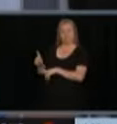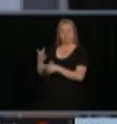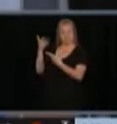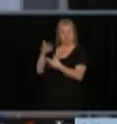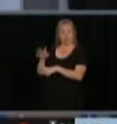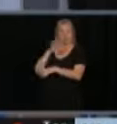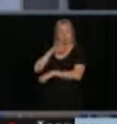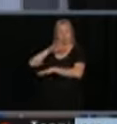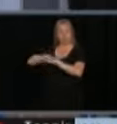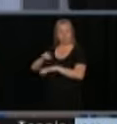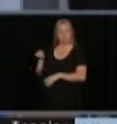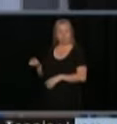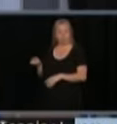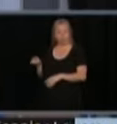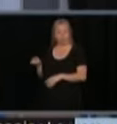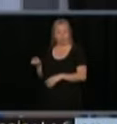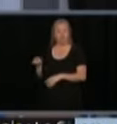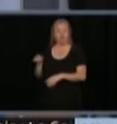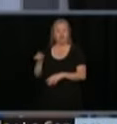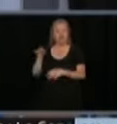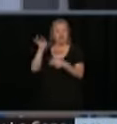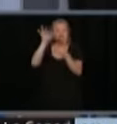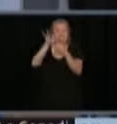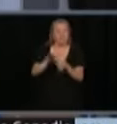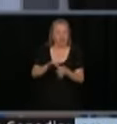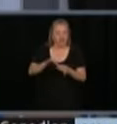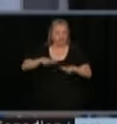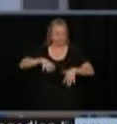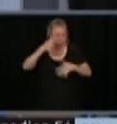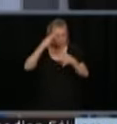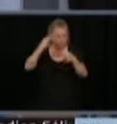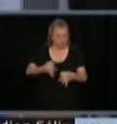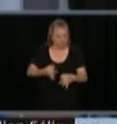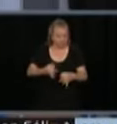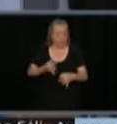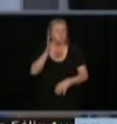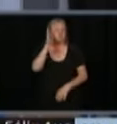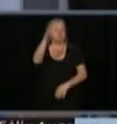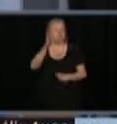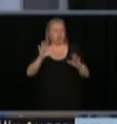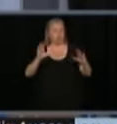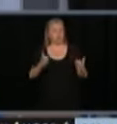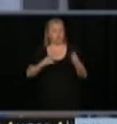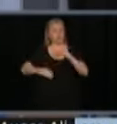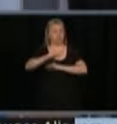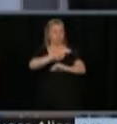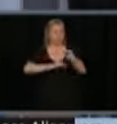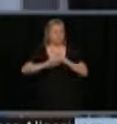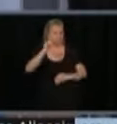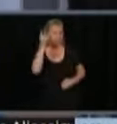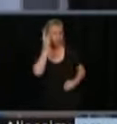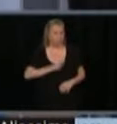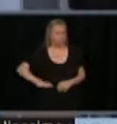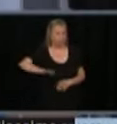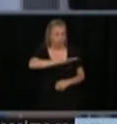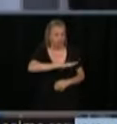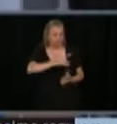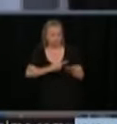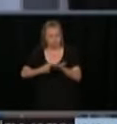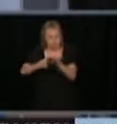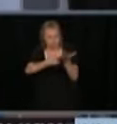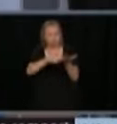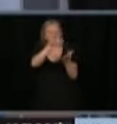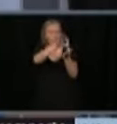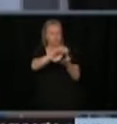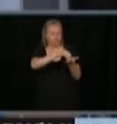discuter, notamment en commission, mais on peut savoir que, tout dépendamment là, des lois, il peut y avoir ce qu'on